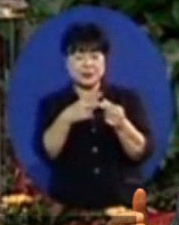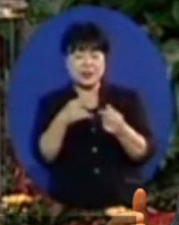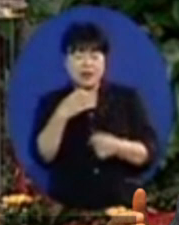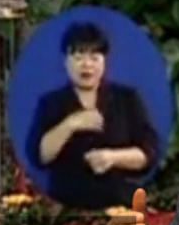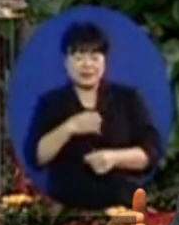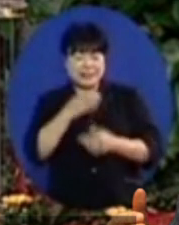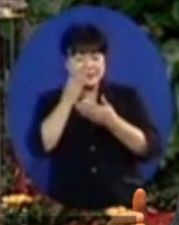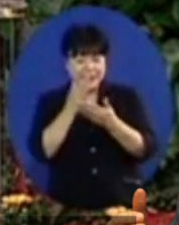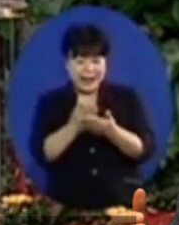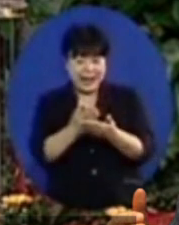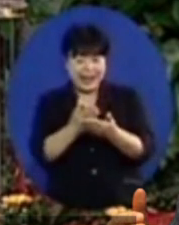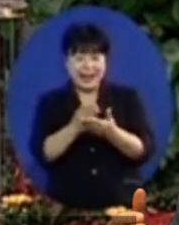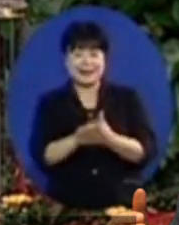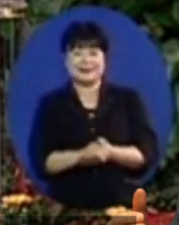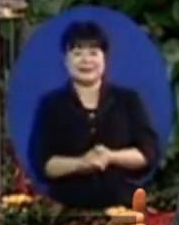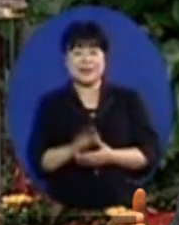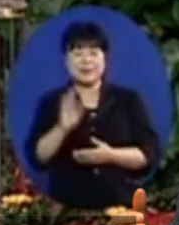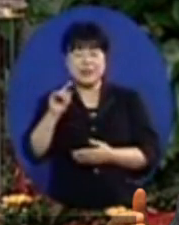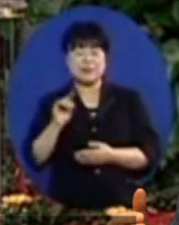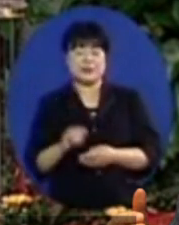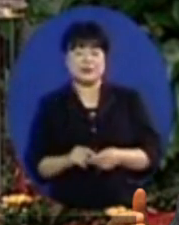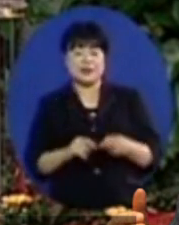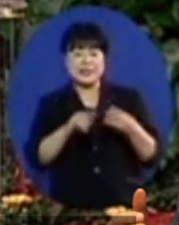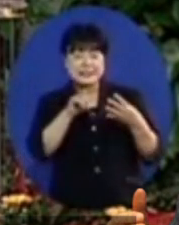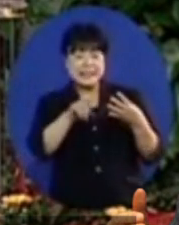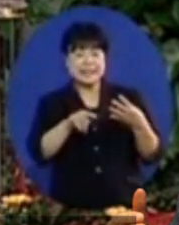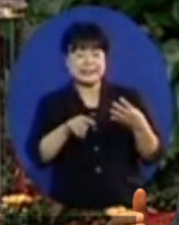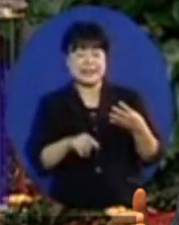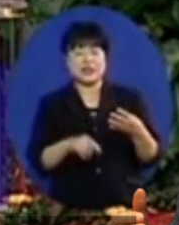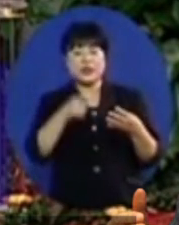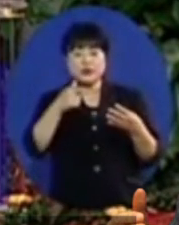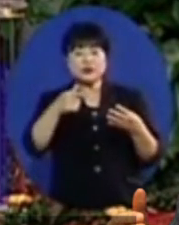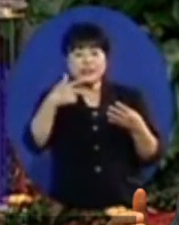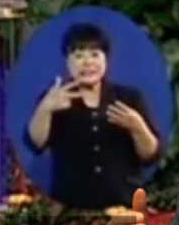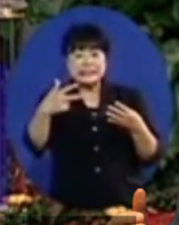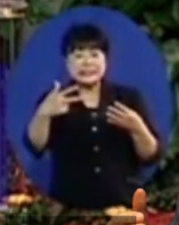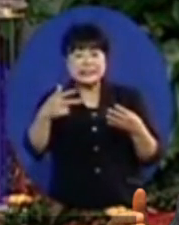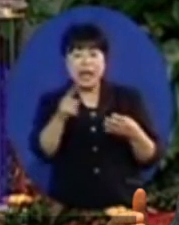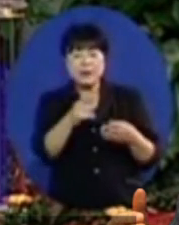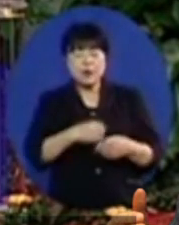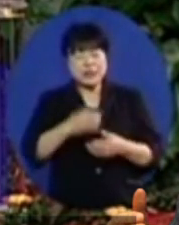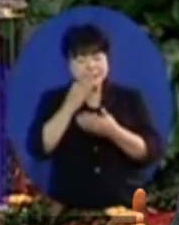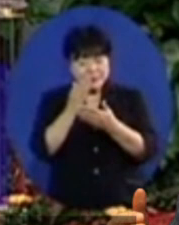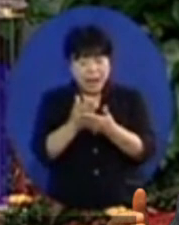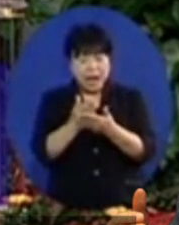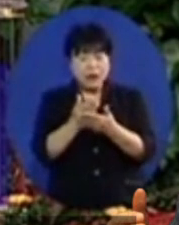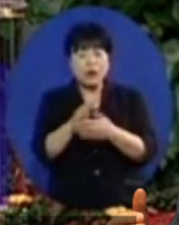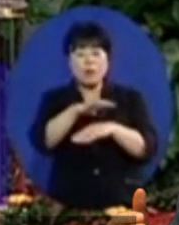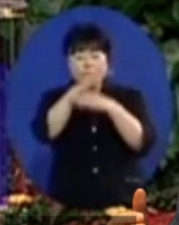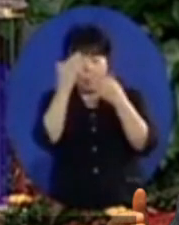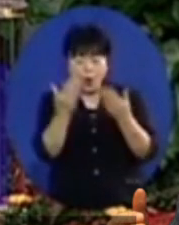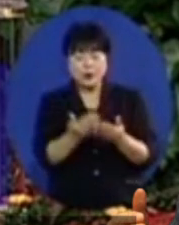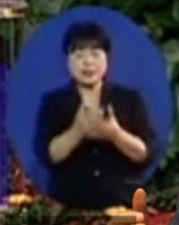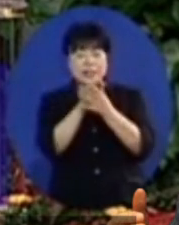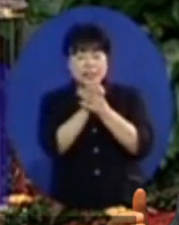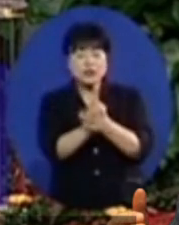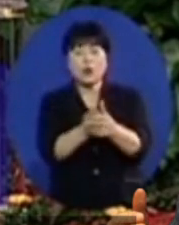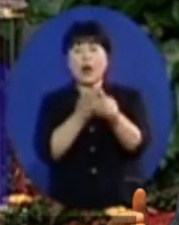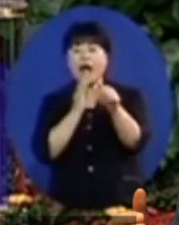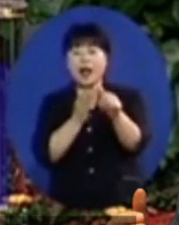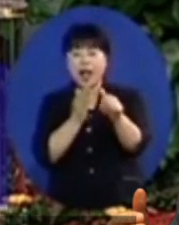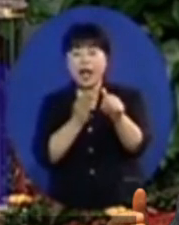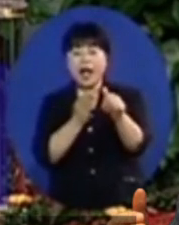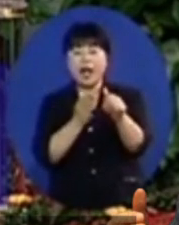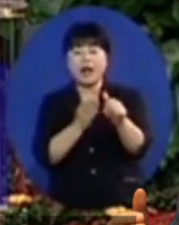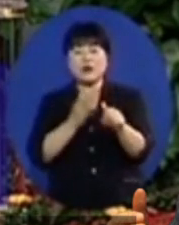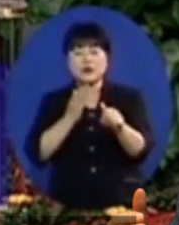염려하지 말라는 것입니다. 빌립보서 4장 6절로 7절에 아무것도 염려하지 말고 다만 모든 일에 기도와 간구로 너희